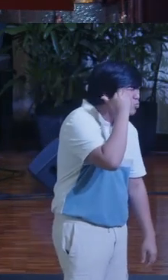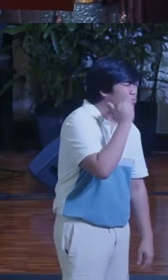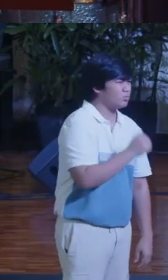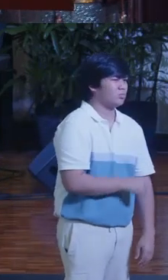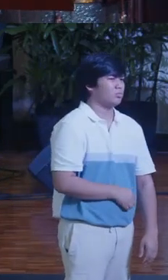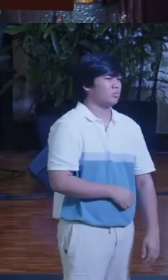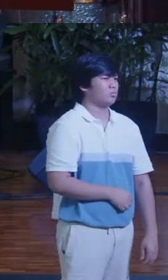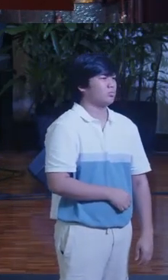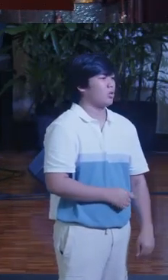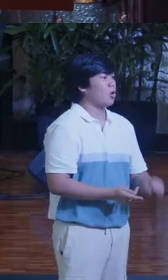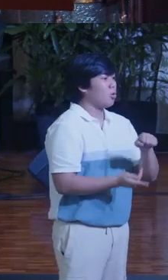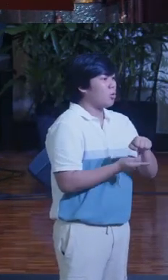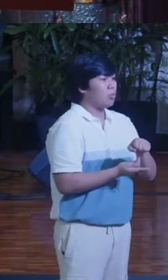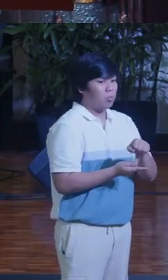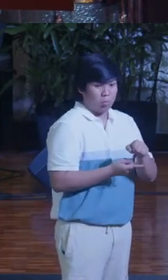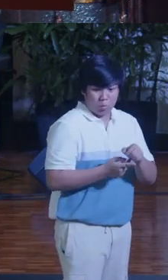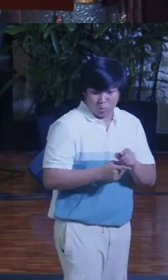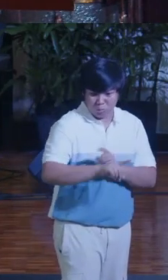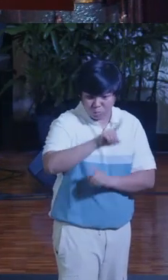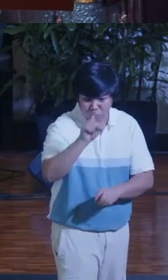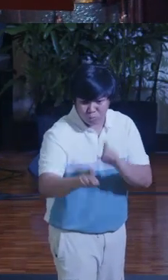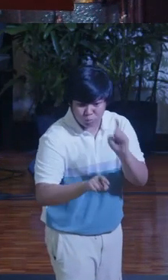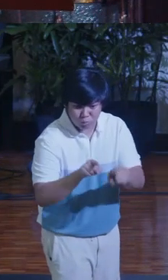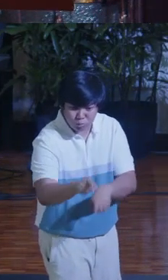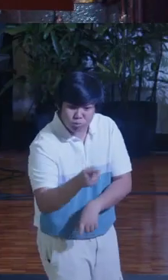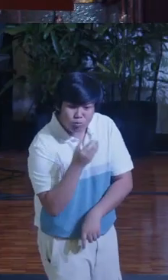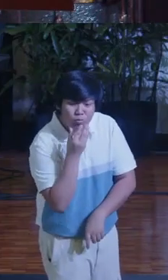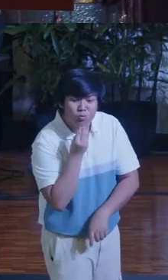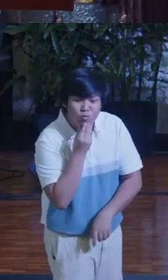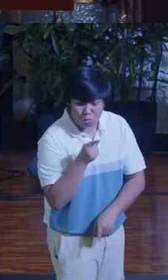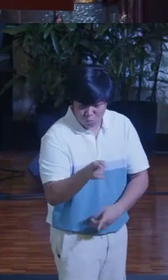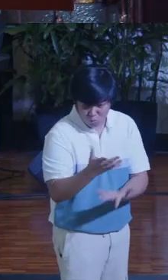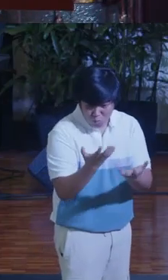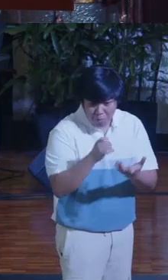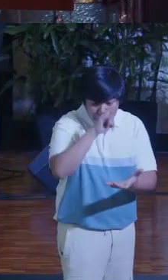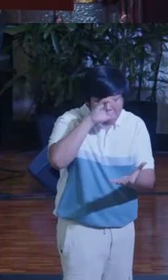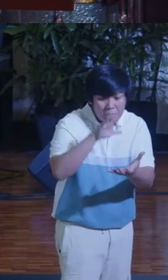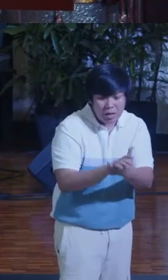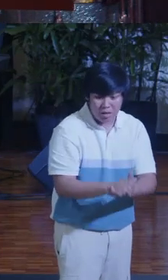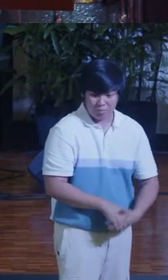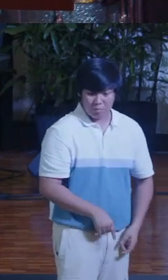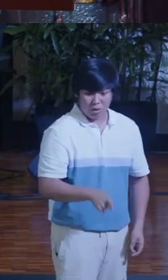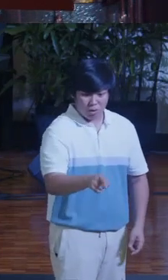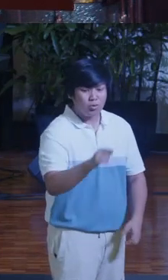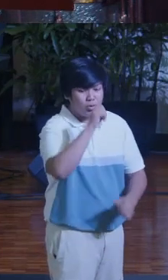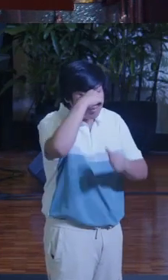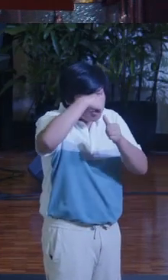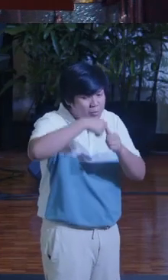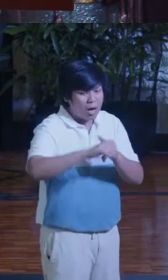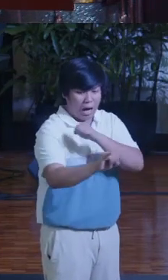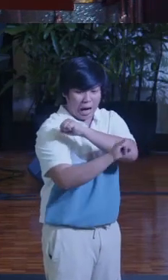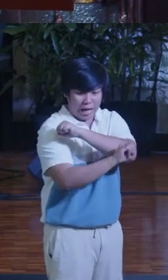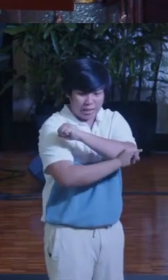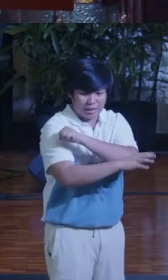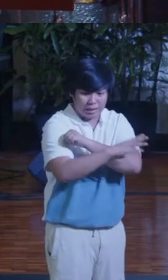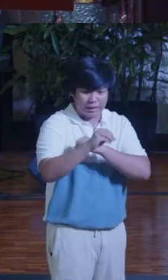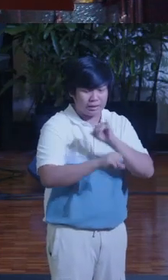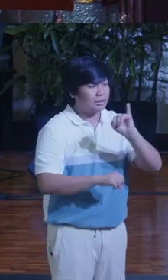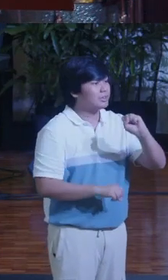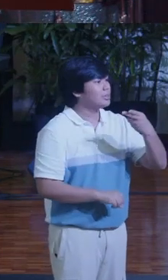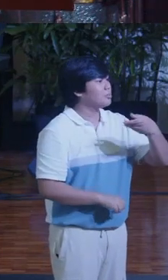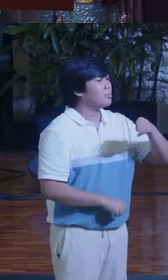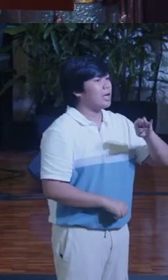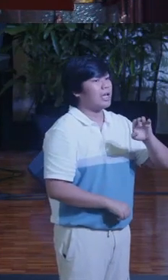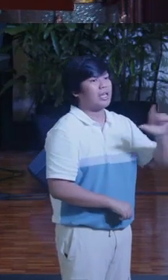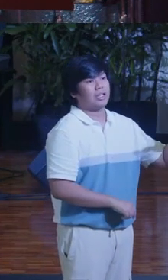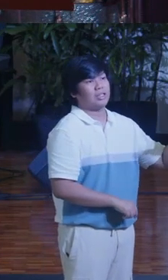Judaizer. Yung mga tinuruan nilang taga-Galatia ay pamilyar na rin sa Old Testament. Alam nyo, ang